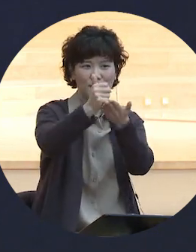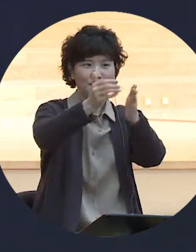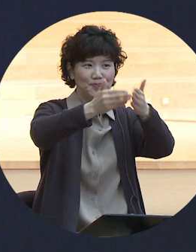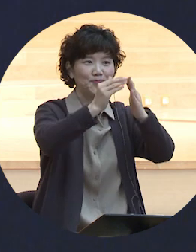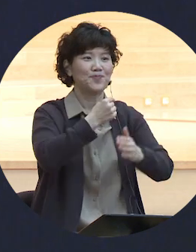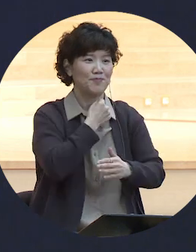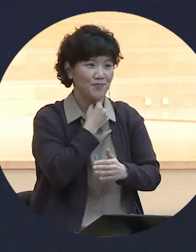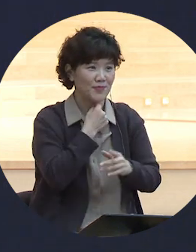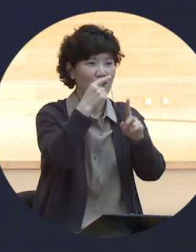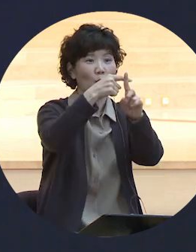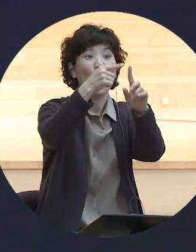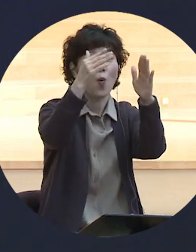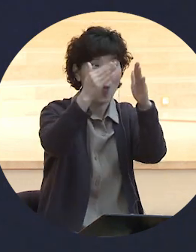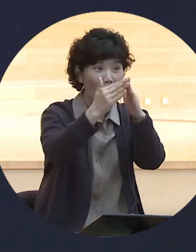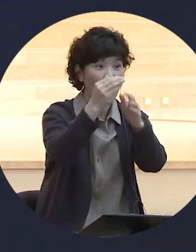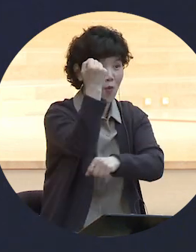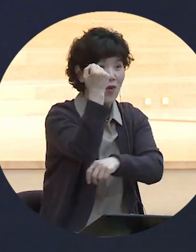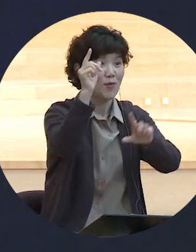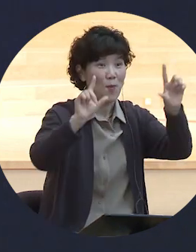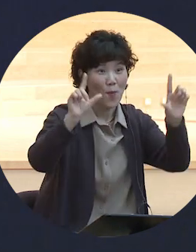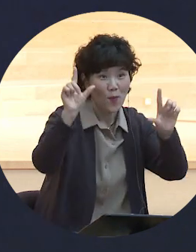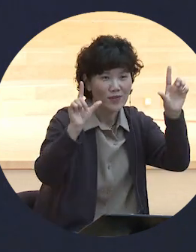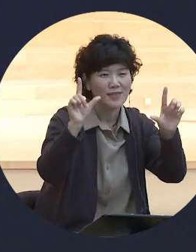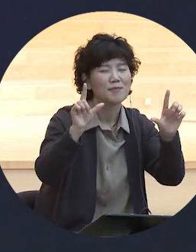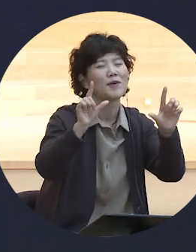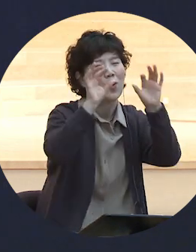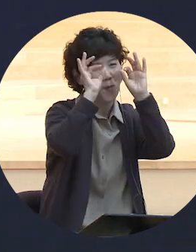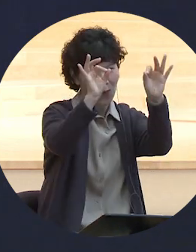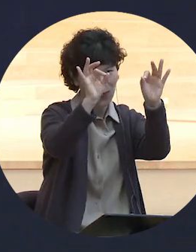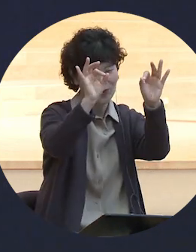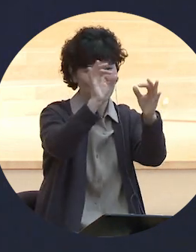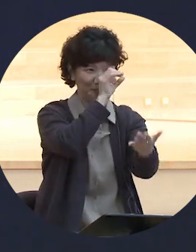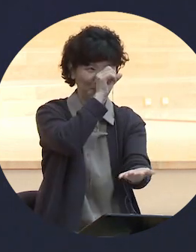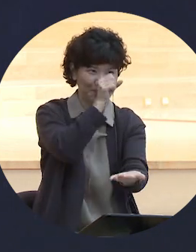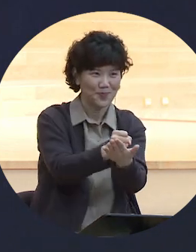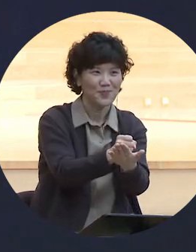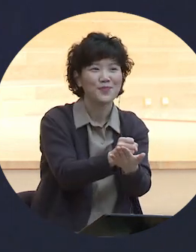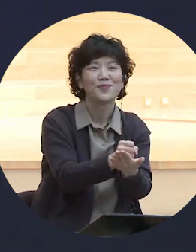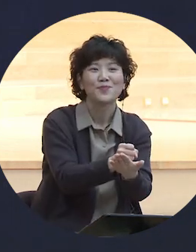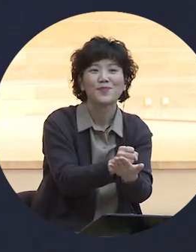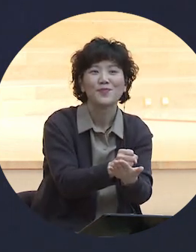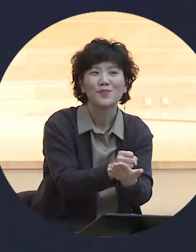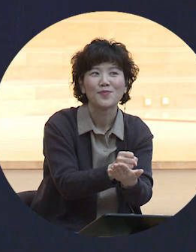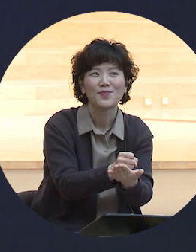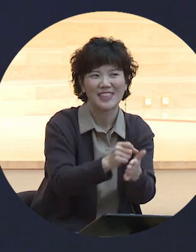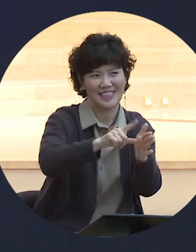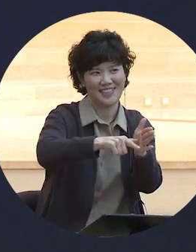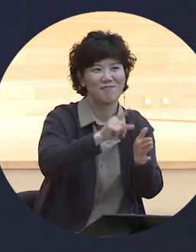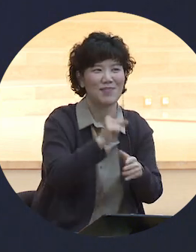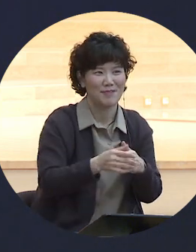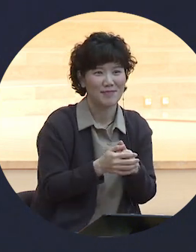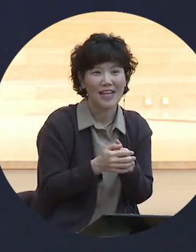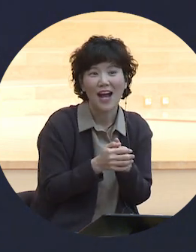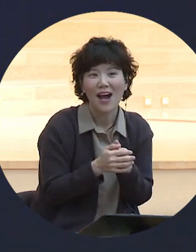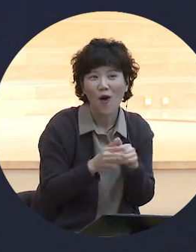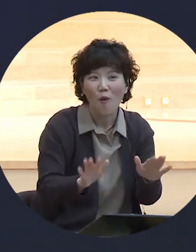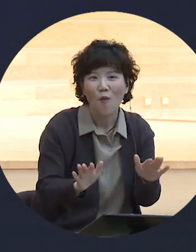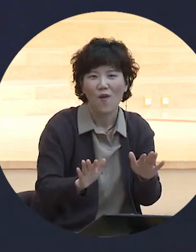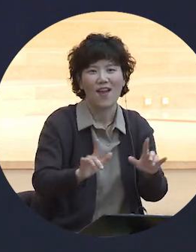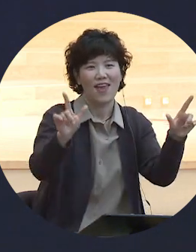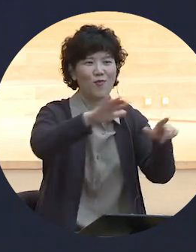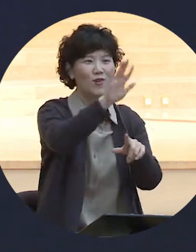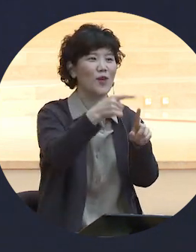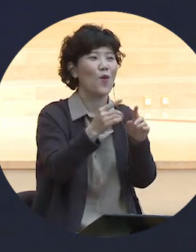하는 원하는 그 교회 원형의 모습을 살피게 최적기인 것이 뭐냐면, 여러분 올해 우리 교회는